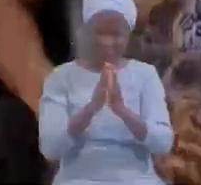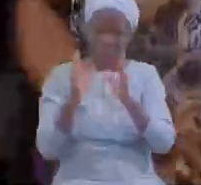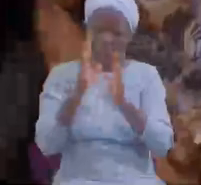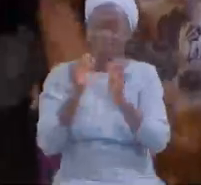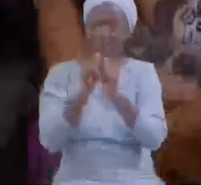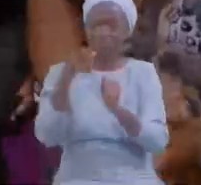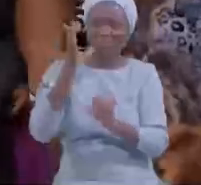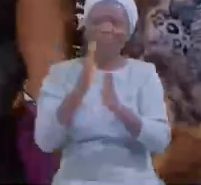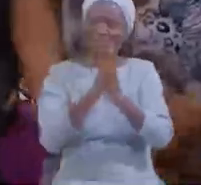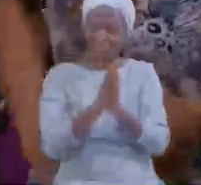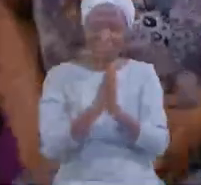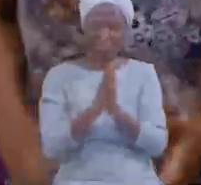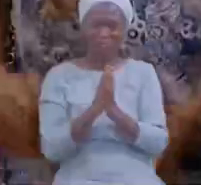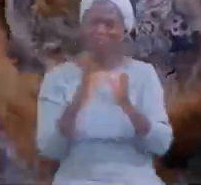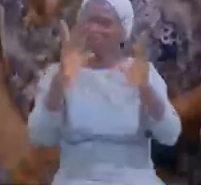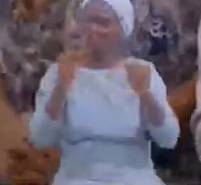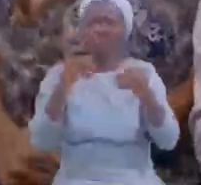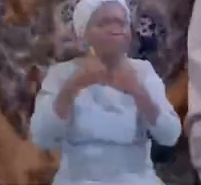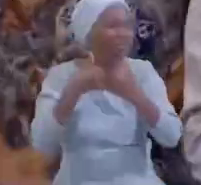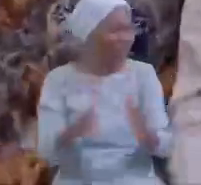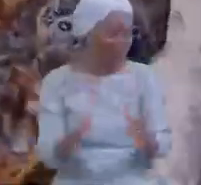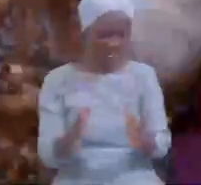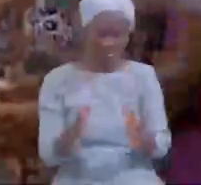Il n'y a pas de perte